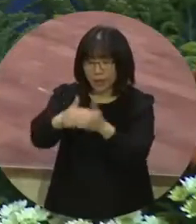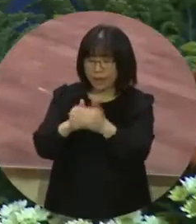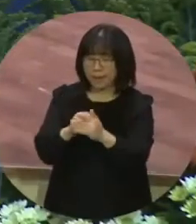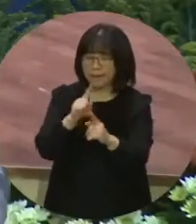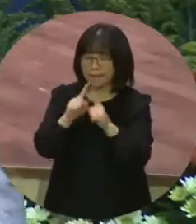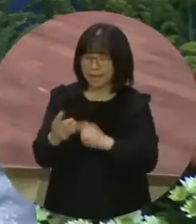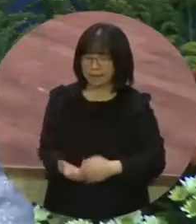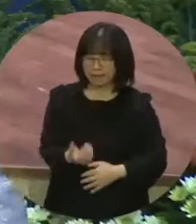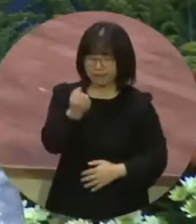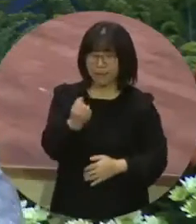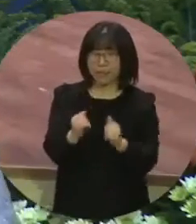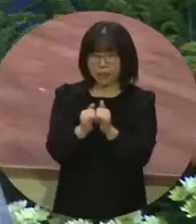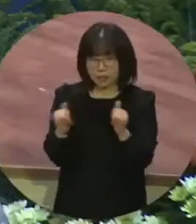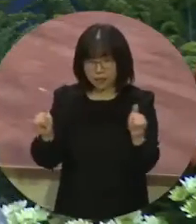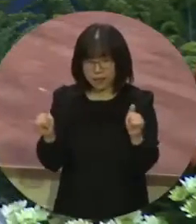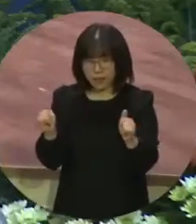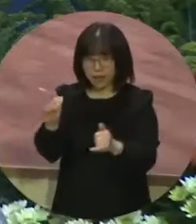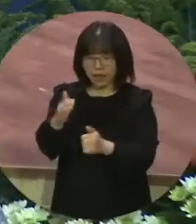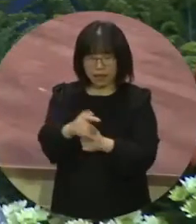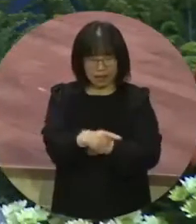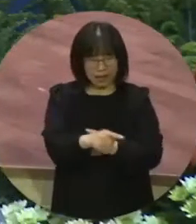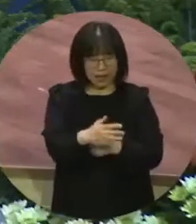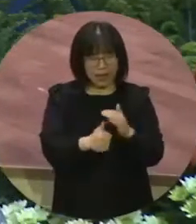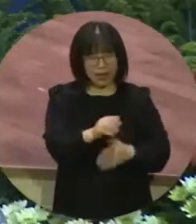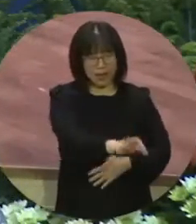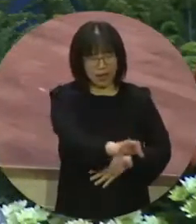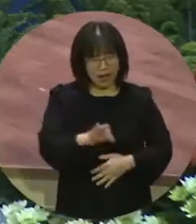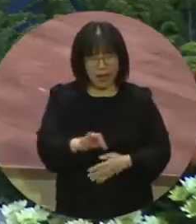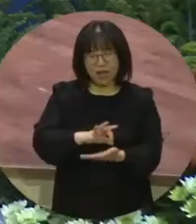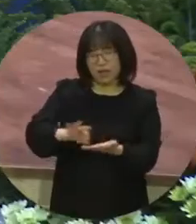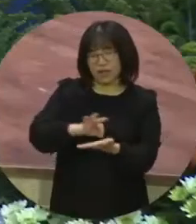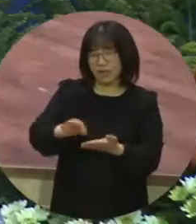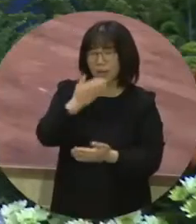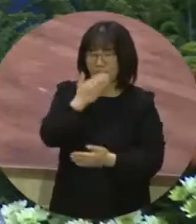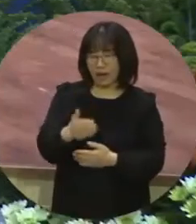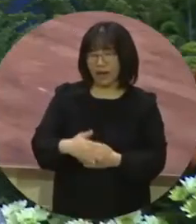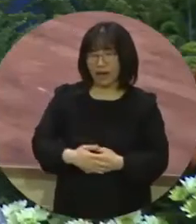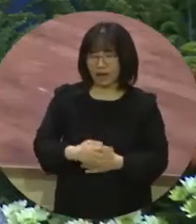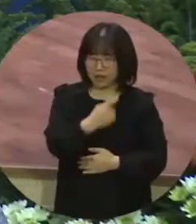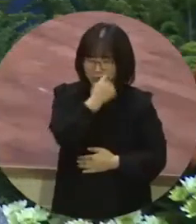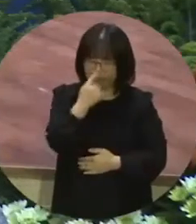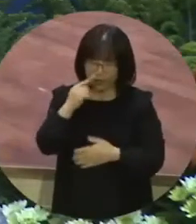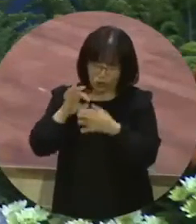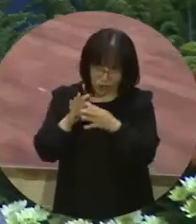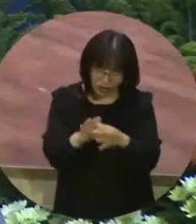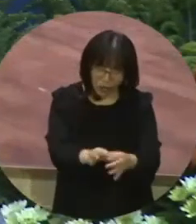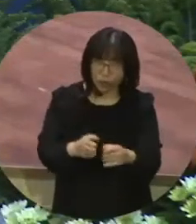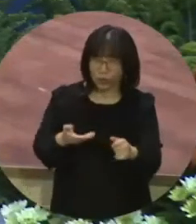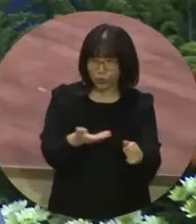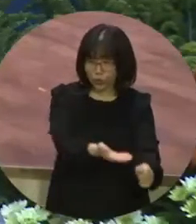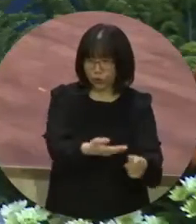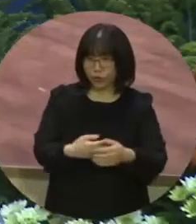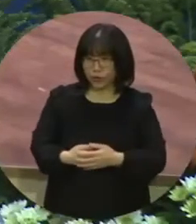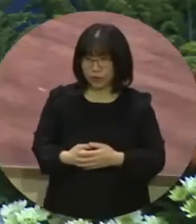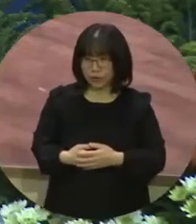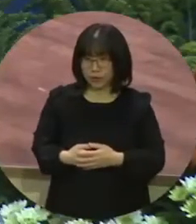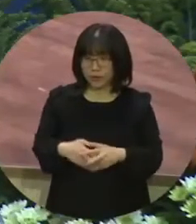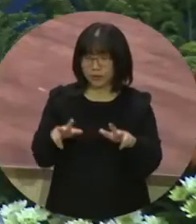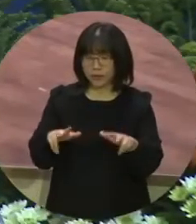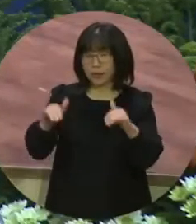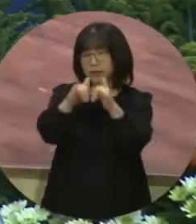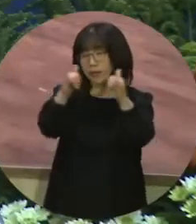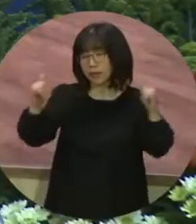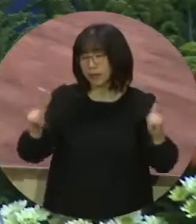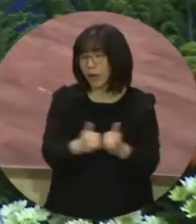자는요. 하나님께서 설 수밖에 없는 증거를 주신 줄 믿으시기 바랍니다. 요즘 우리 지금 사회가